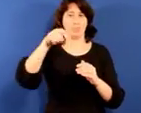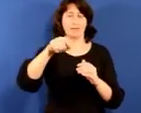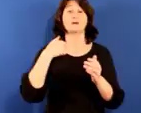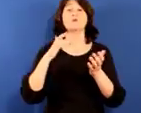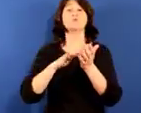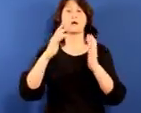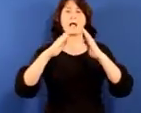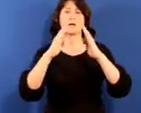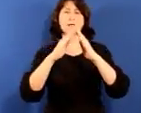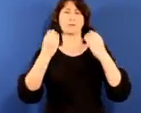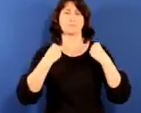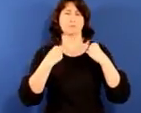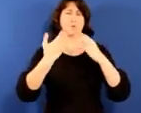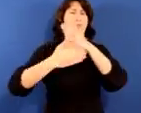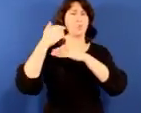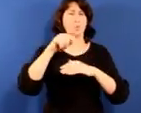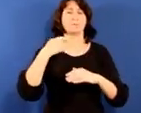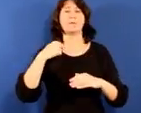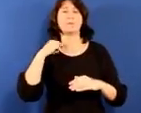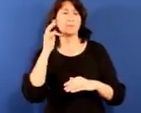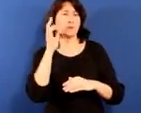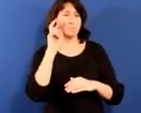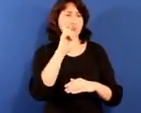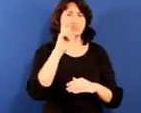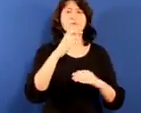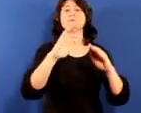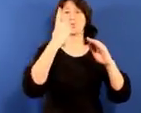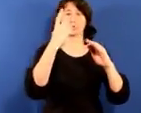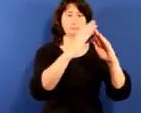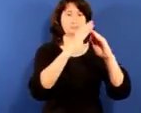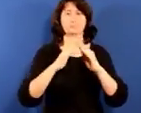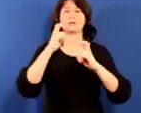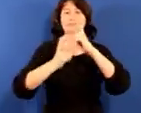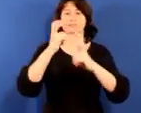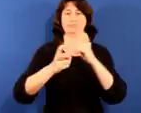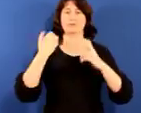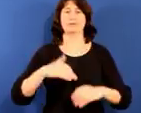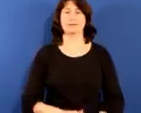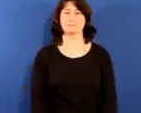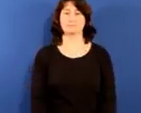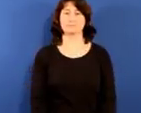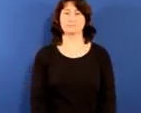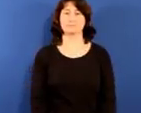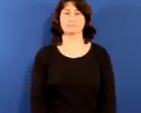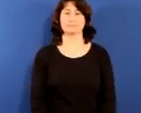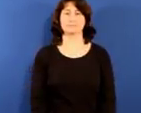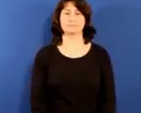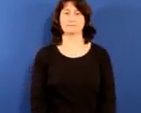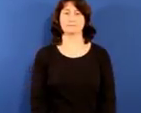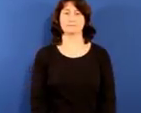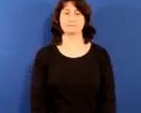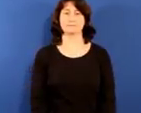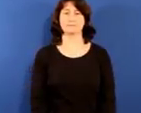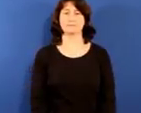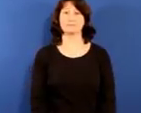bidez, eskualdeko jarauspen historikoa eta ondare lekukotza eta soziologikoa berreskuratu eta gizarteari meategietan lan